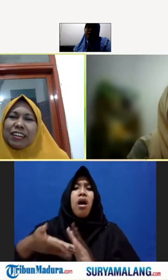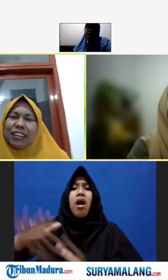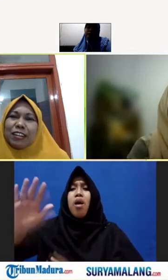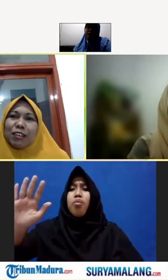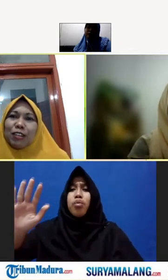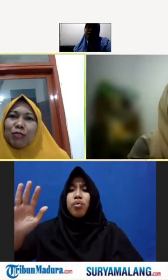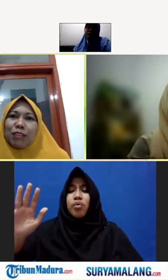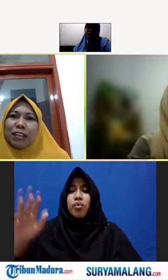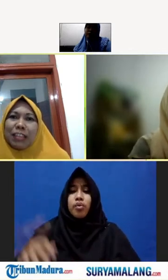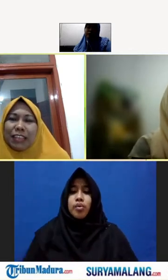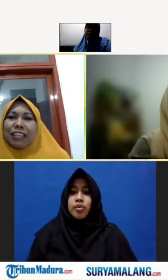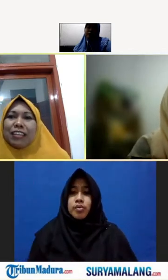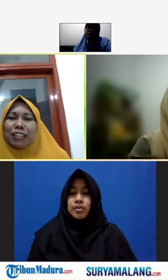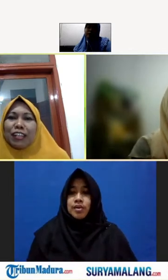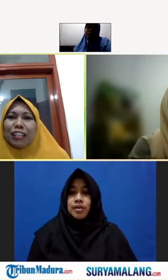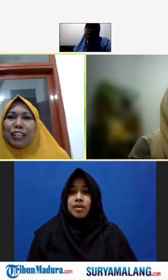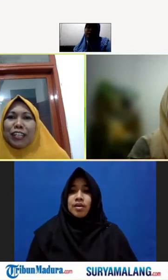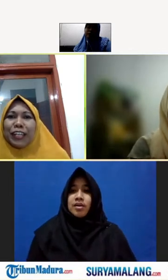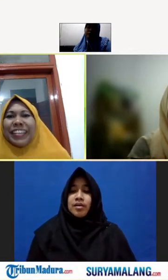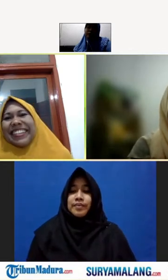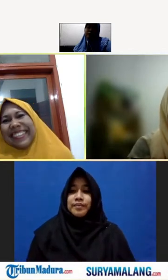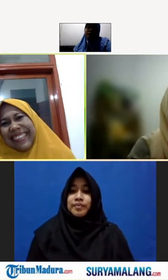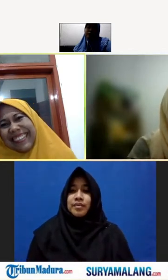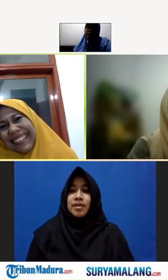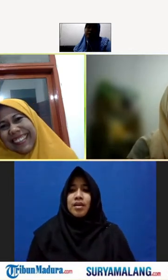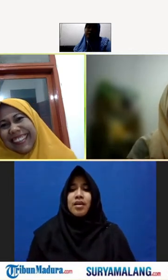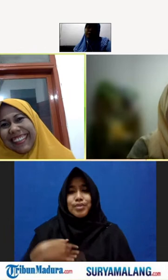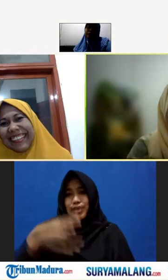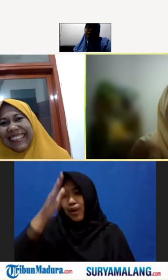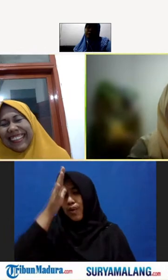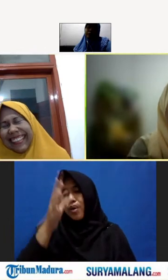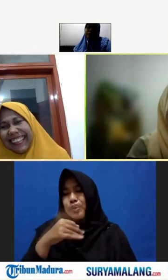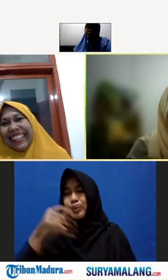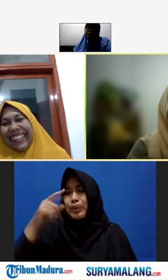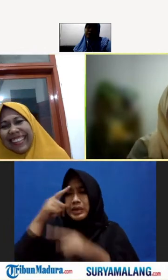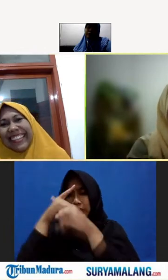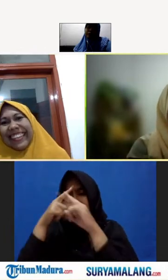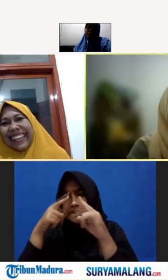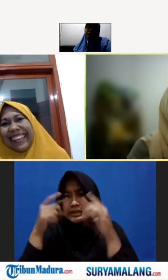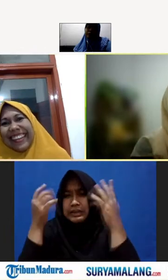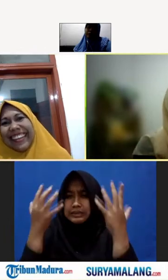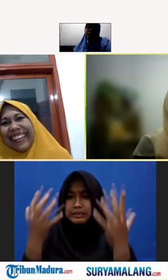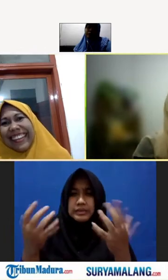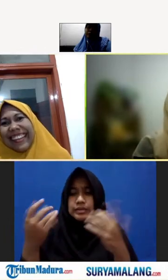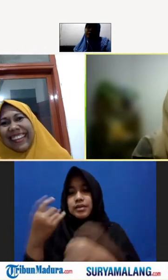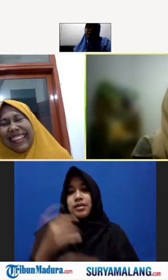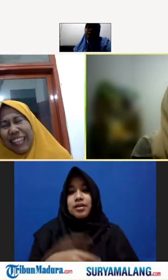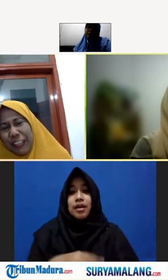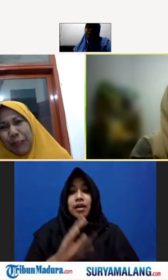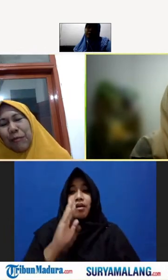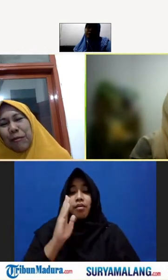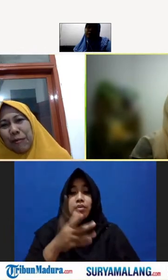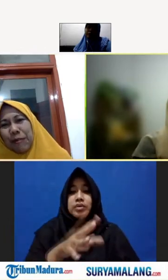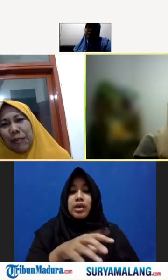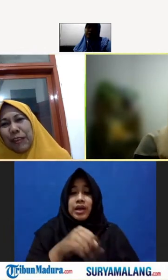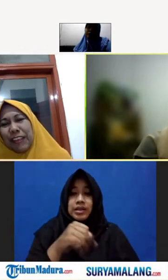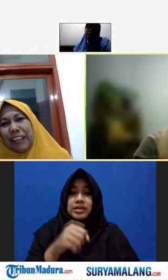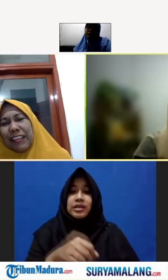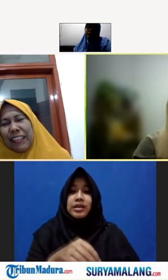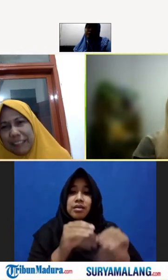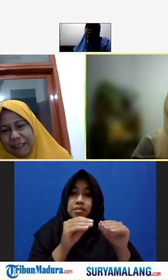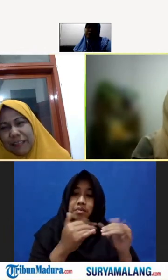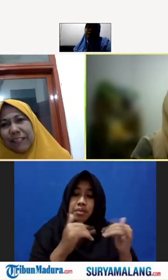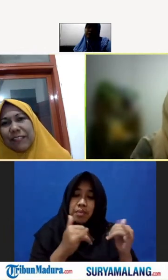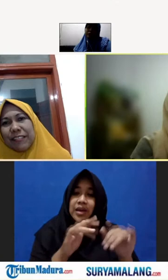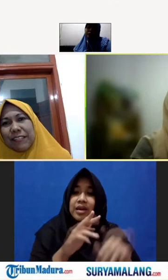ya kan? Kadang orang tua, iya stres sendiri. Kan ya besoknya diajakin lagi, besoknya